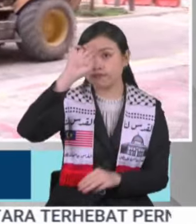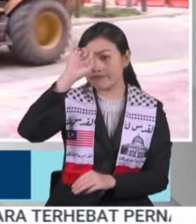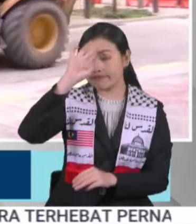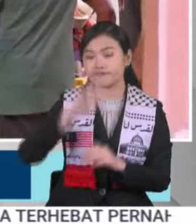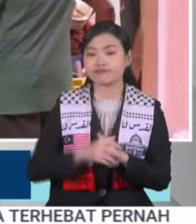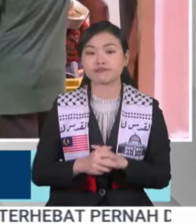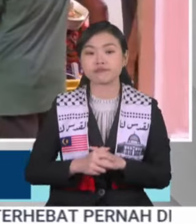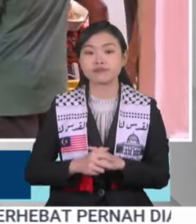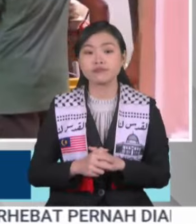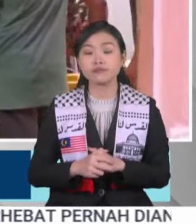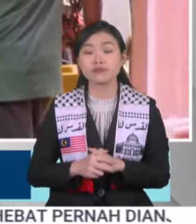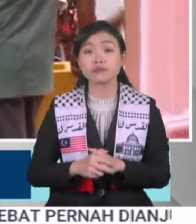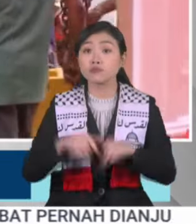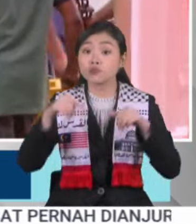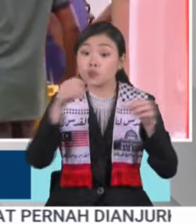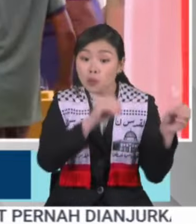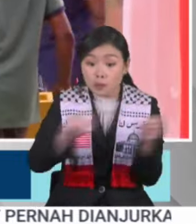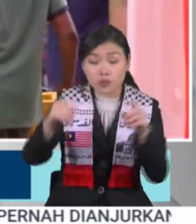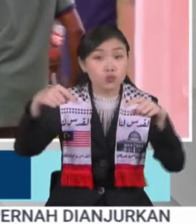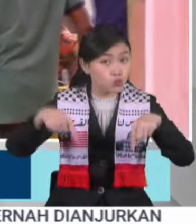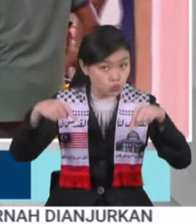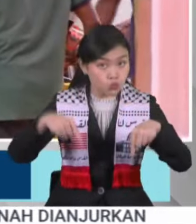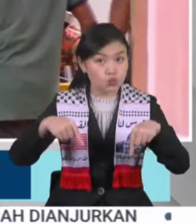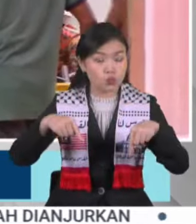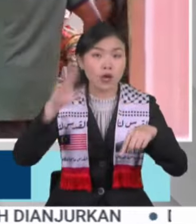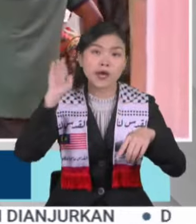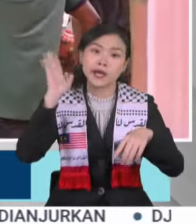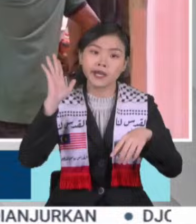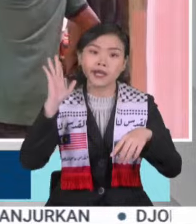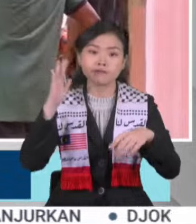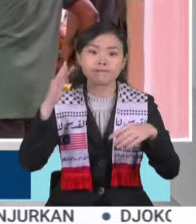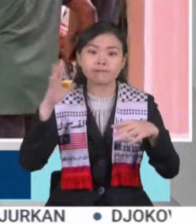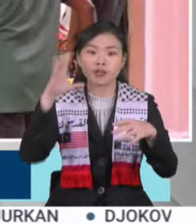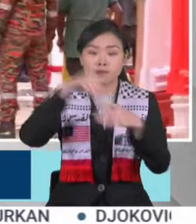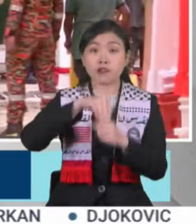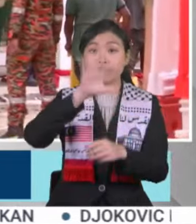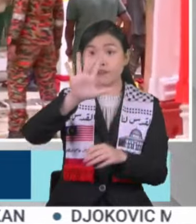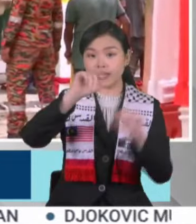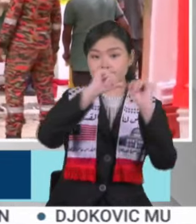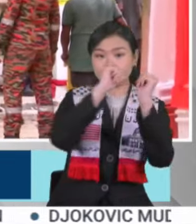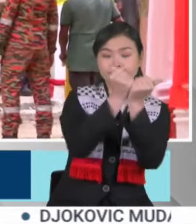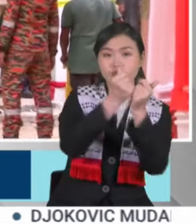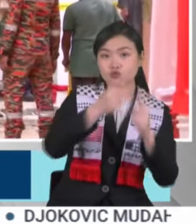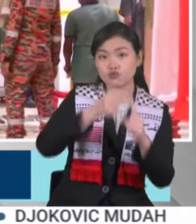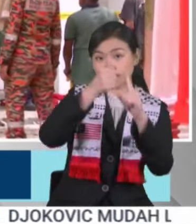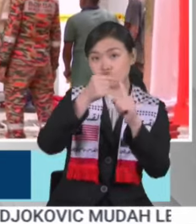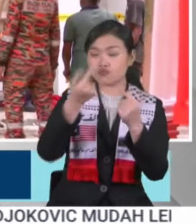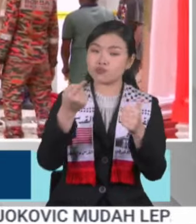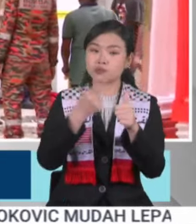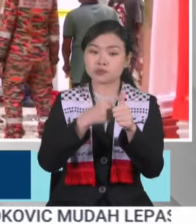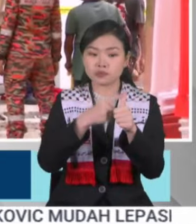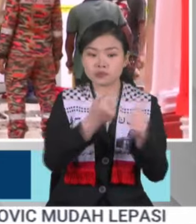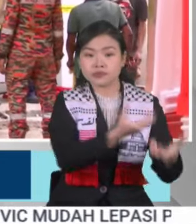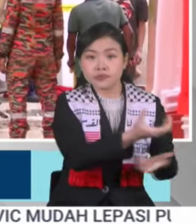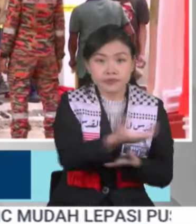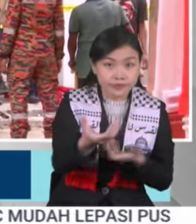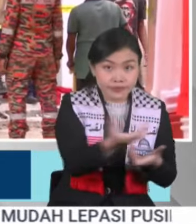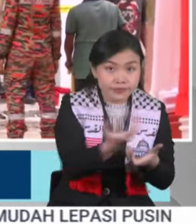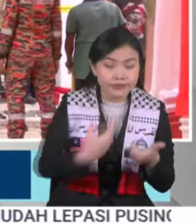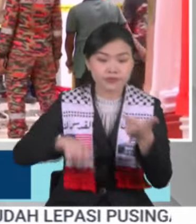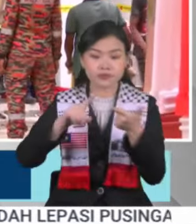Untuk makluman, operasi hari ini akan melibatkan 5 agensi utama antaranya Jabatan Bomba dan